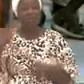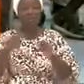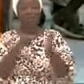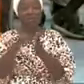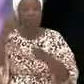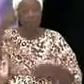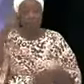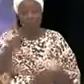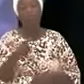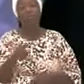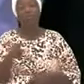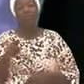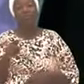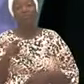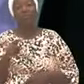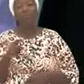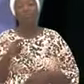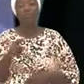pour toi